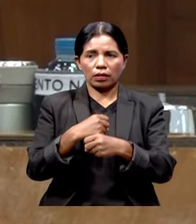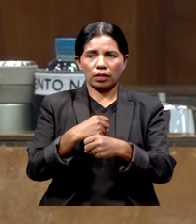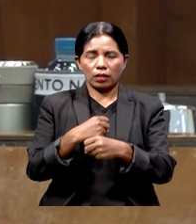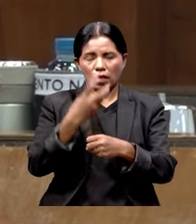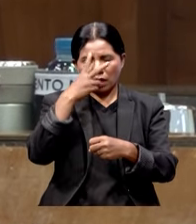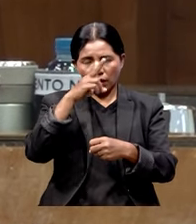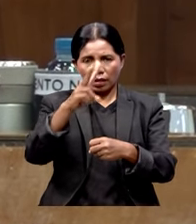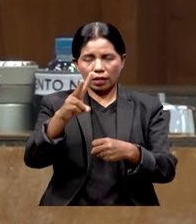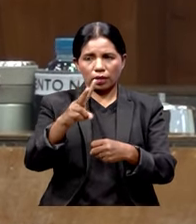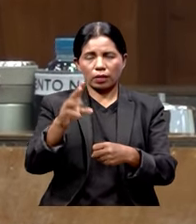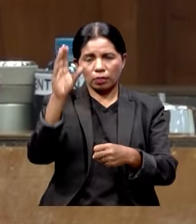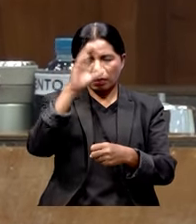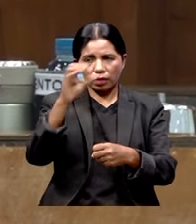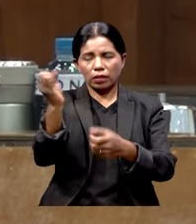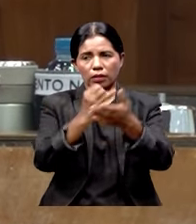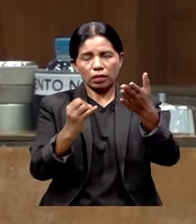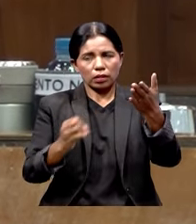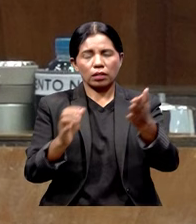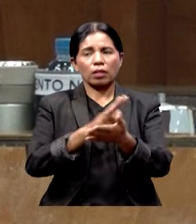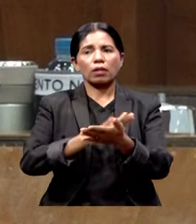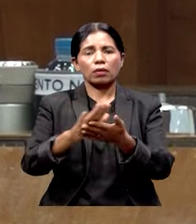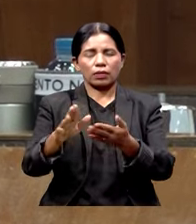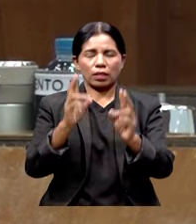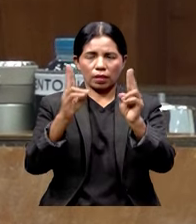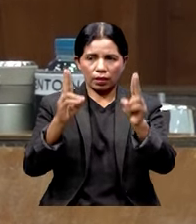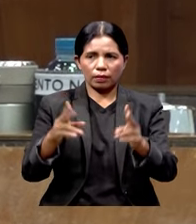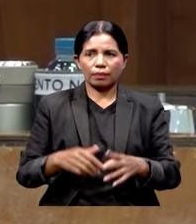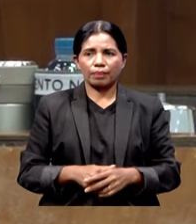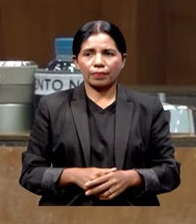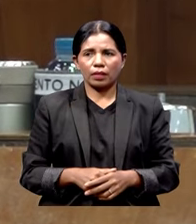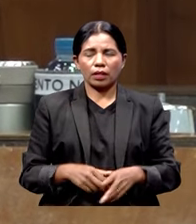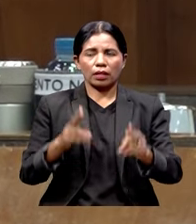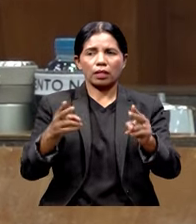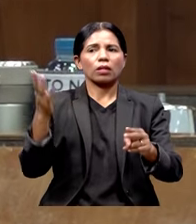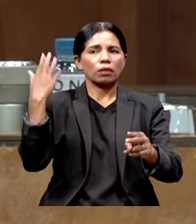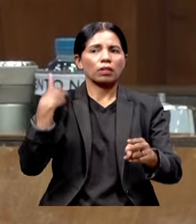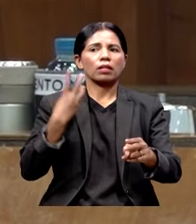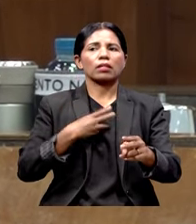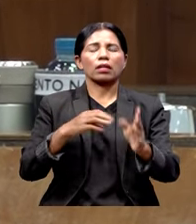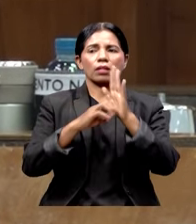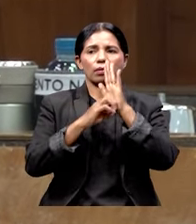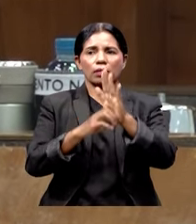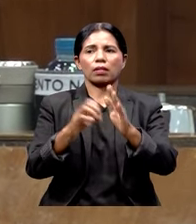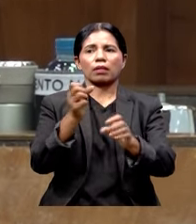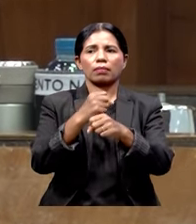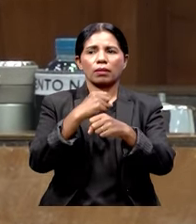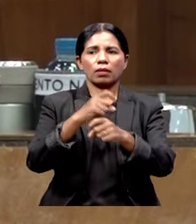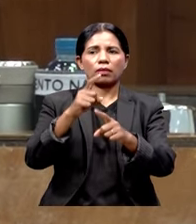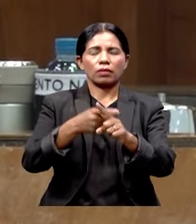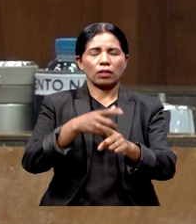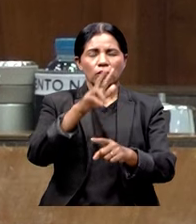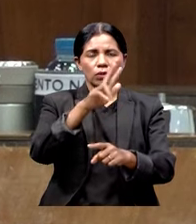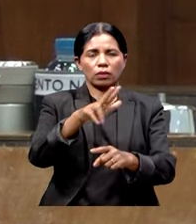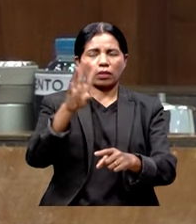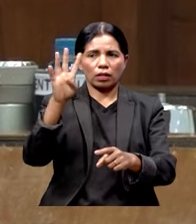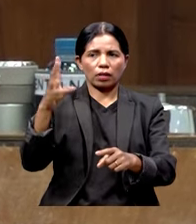survei halo haro di zeno mais rapi mais dalais, dalais liu hanes wulu ite zeno blukari konsultan bele halo fulan tulu fulan hat ita